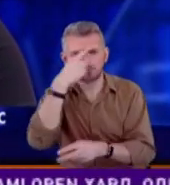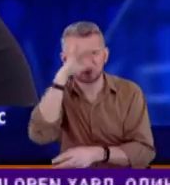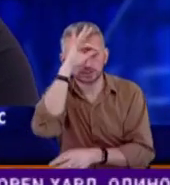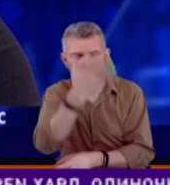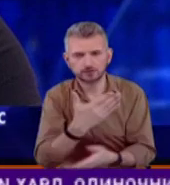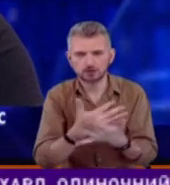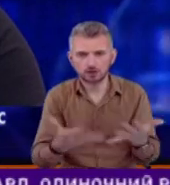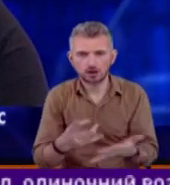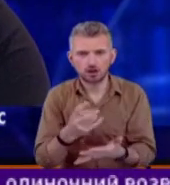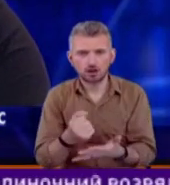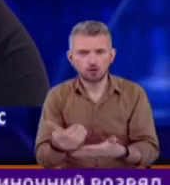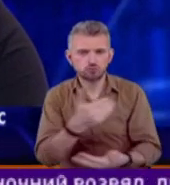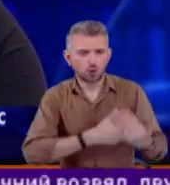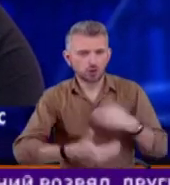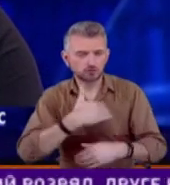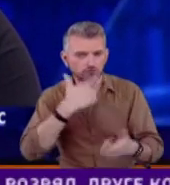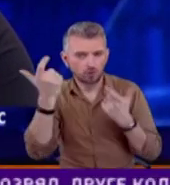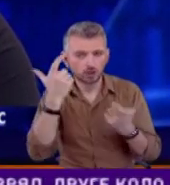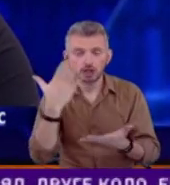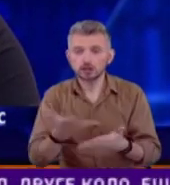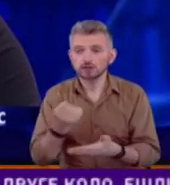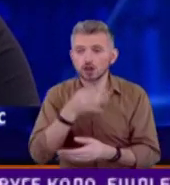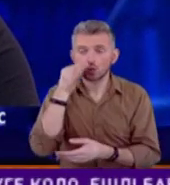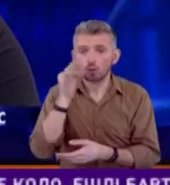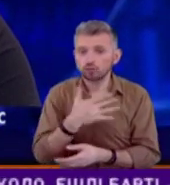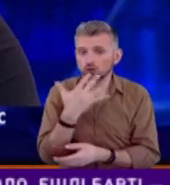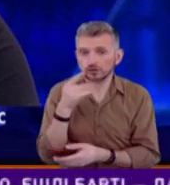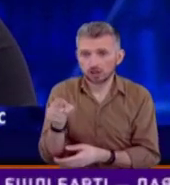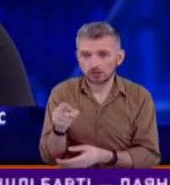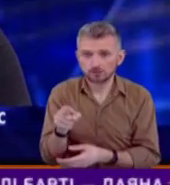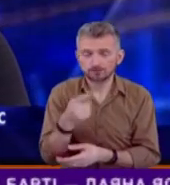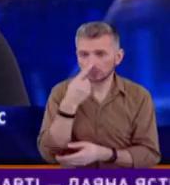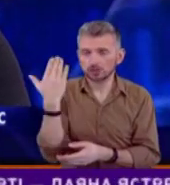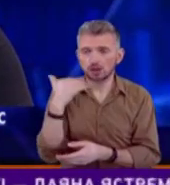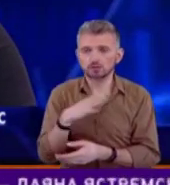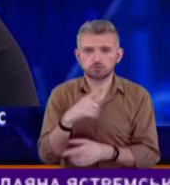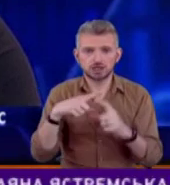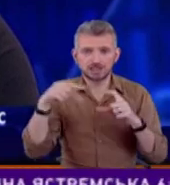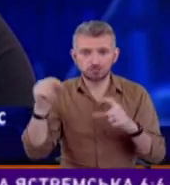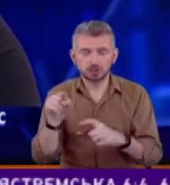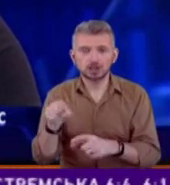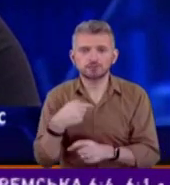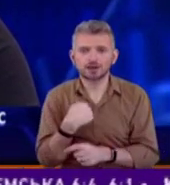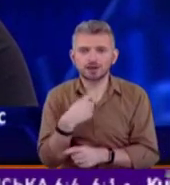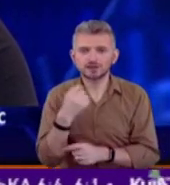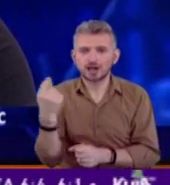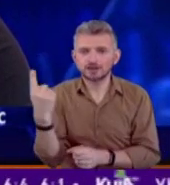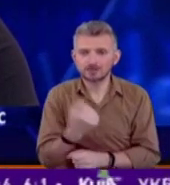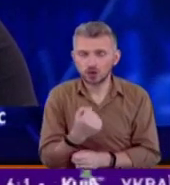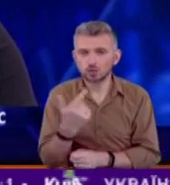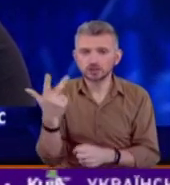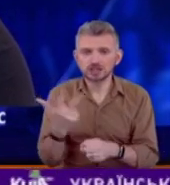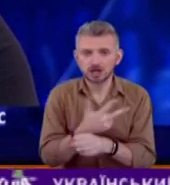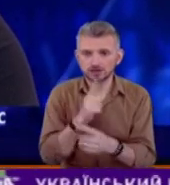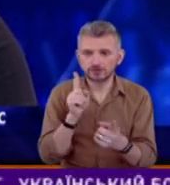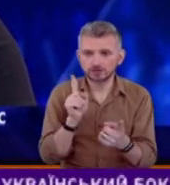полицейских и так дальше. На произвол. Да, и вот если взять опыт иностранных стран, действительно, вот не так давно был на Кипре. Там я за неделю только 3 раза